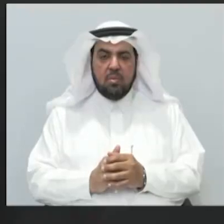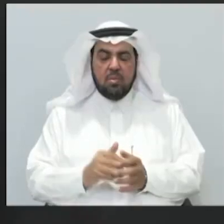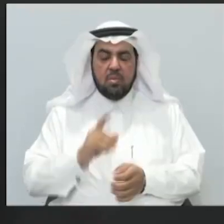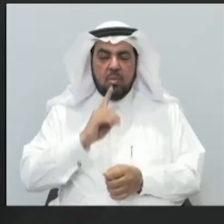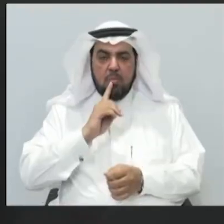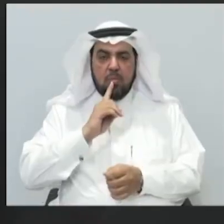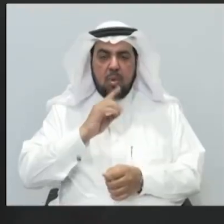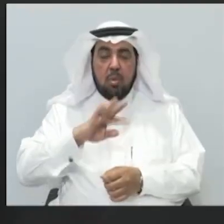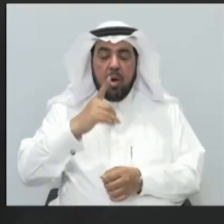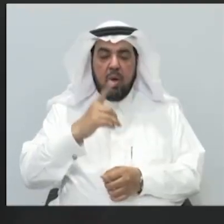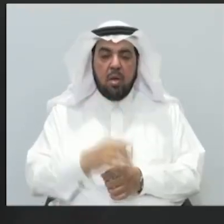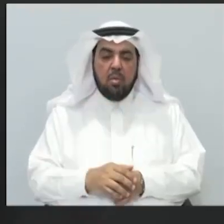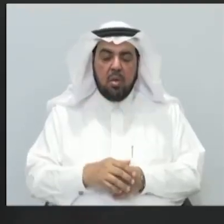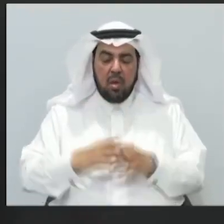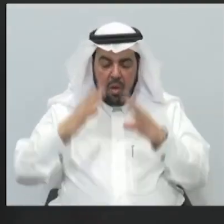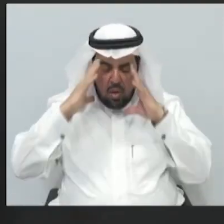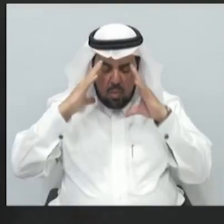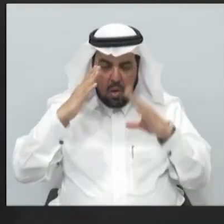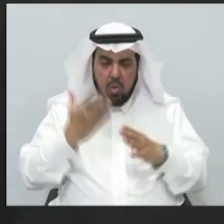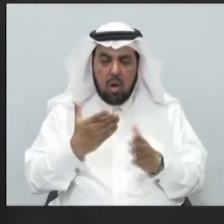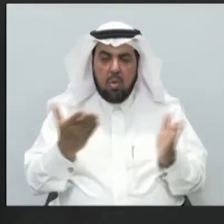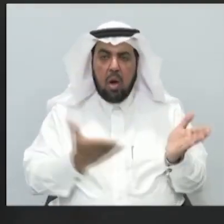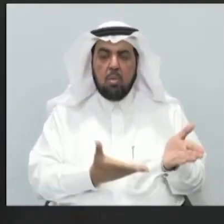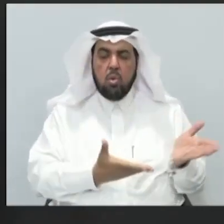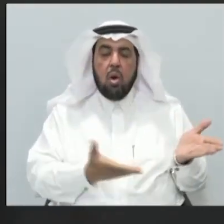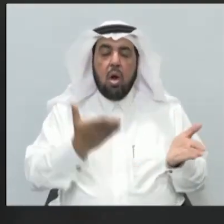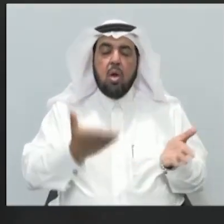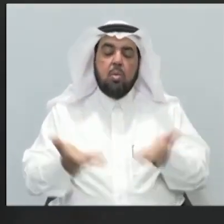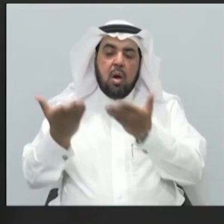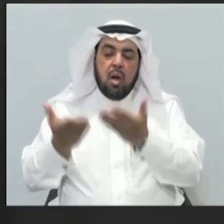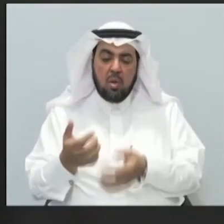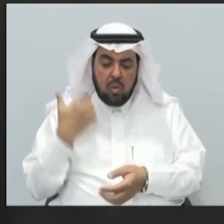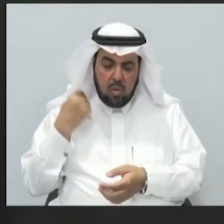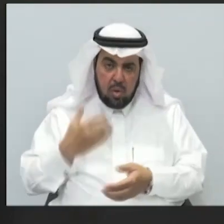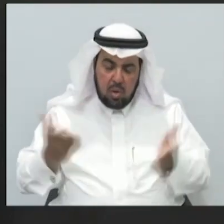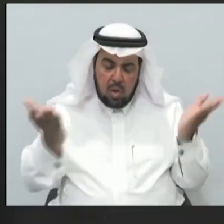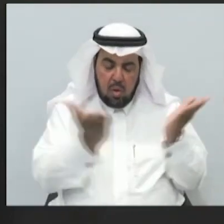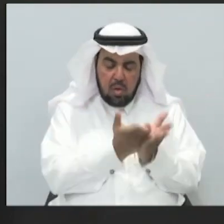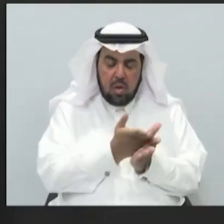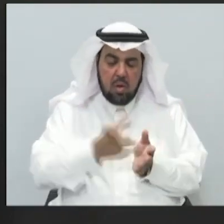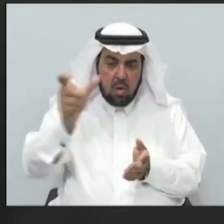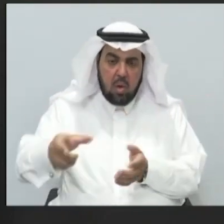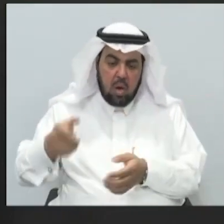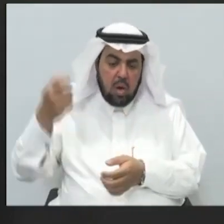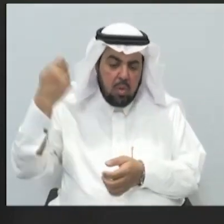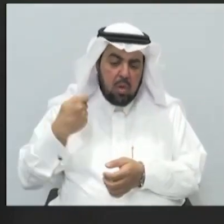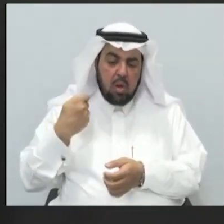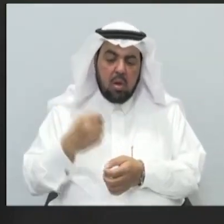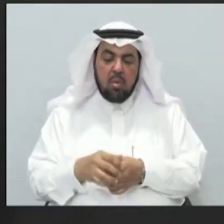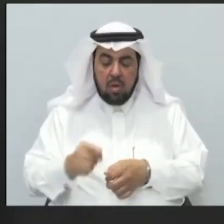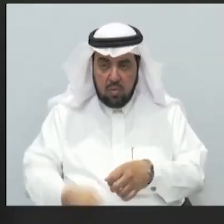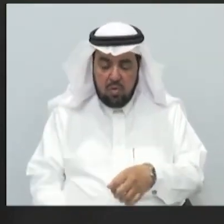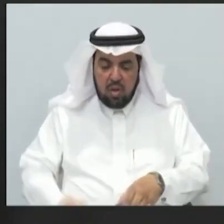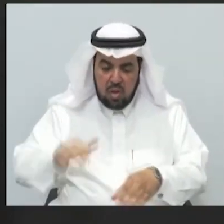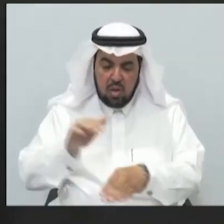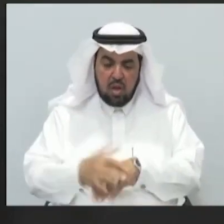بسم الله الرحمن الرحيم السلام عليكم ورحمه الله وبركاته مرحبا بكم اعزائي الطلاب والطالبات